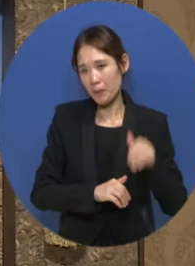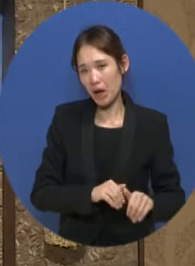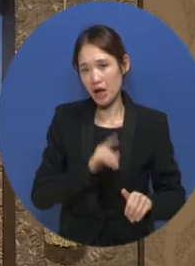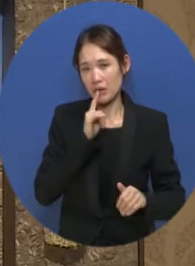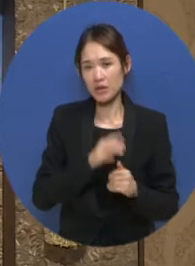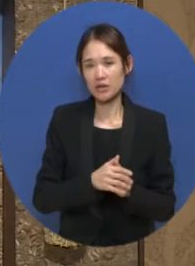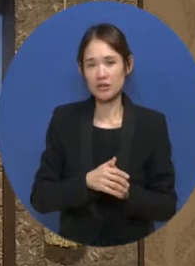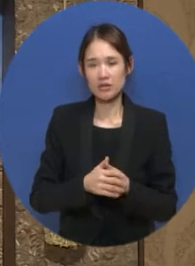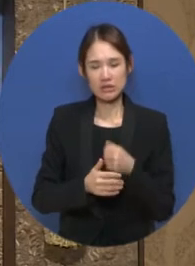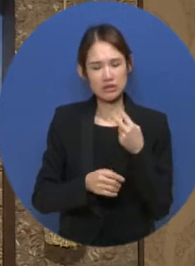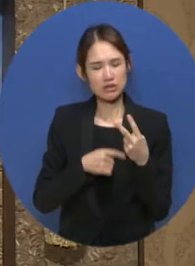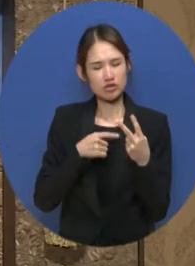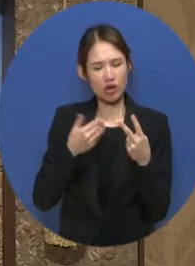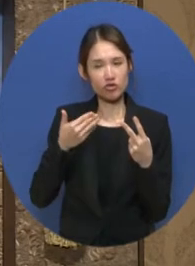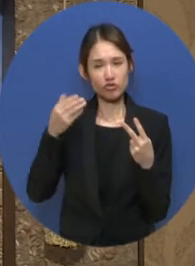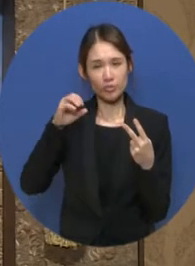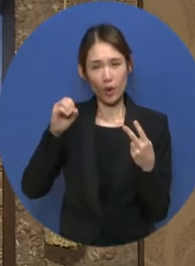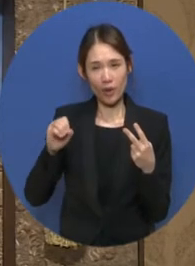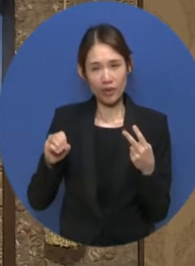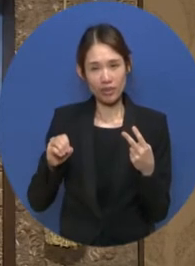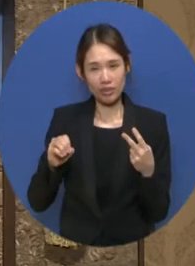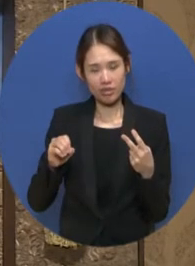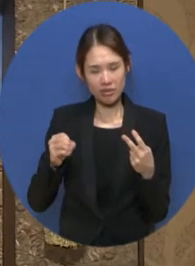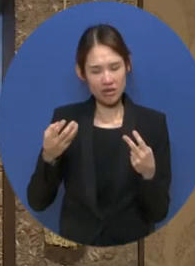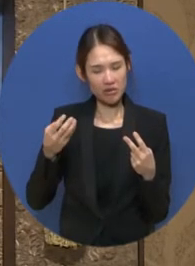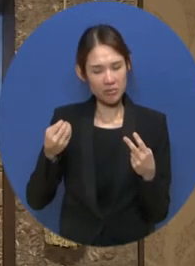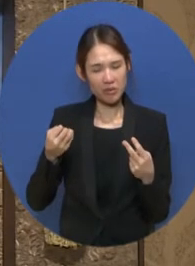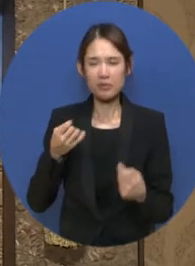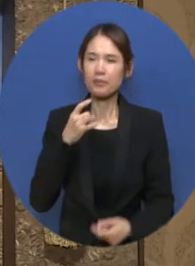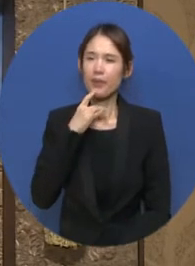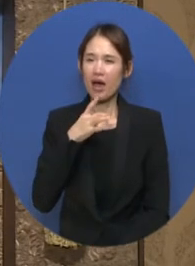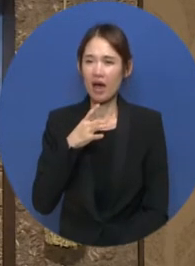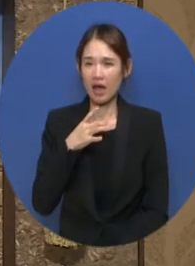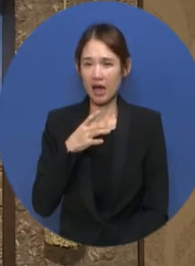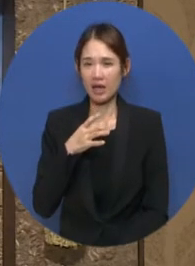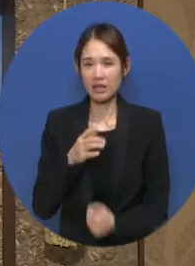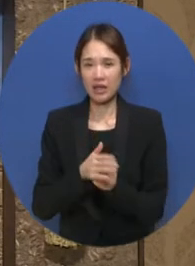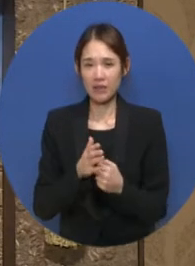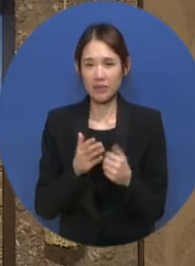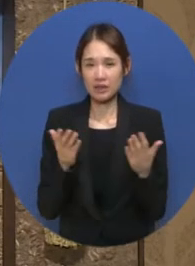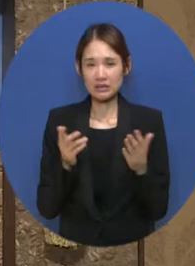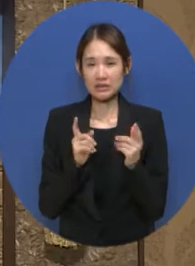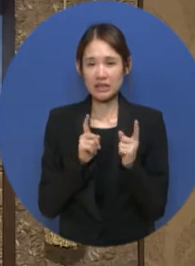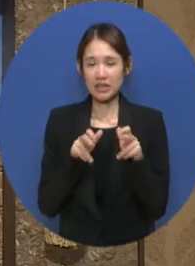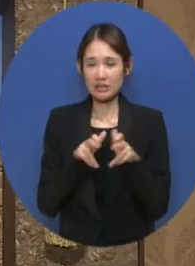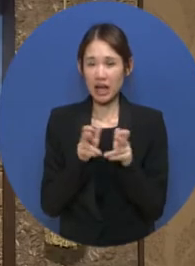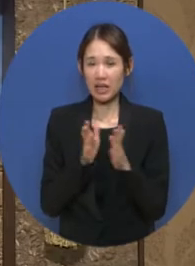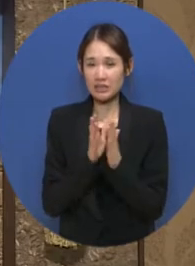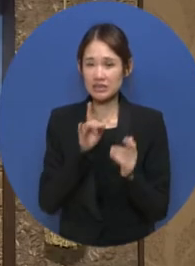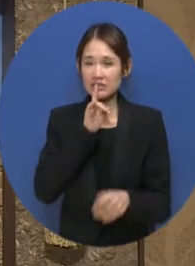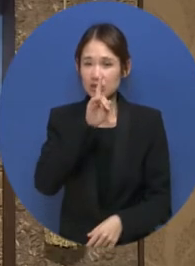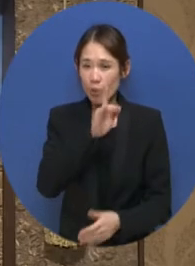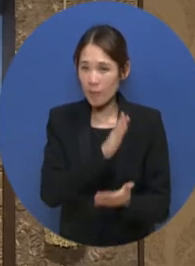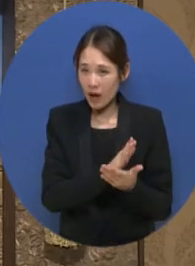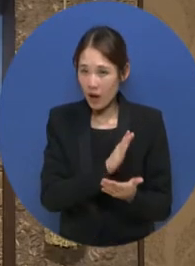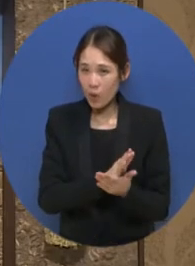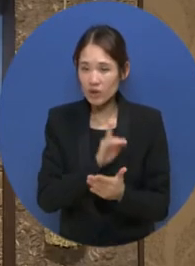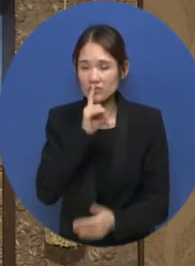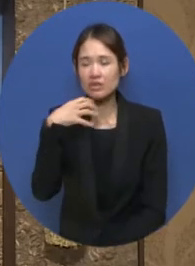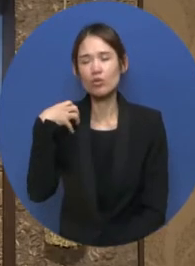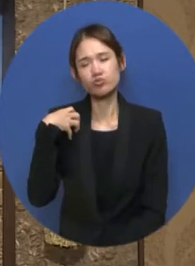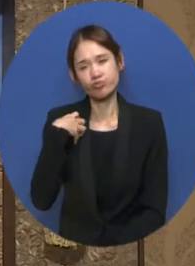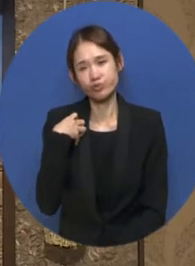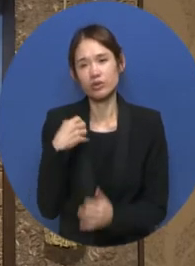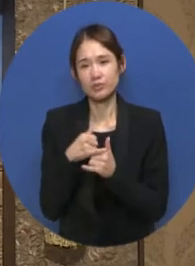뭐 2.9% 정도밖에 사실은 되지 않고 있기 때문에 거의 이제 당사 제야의 신고 라기보다는 신고의무자